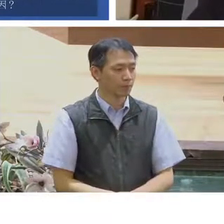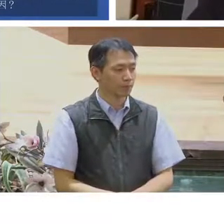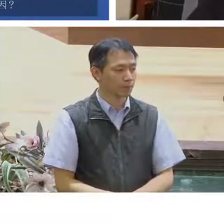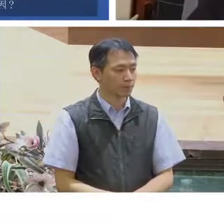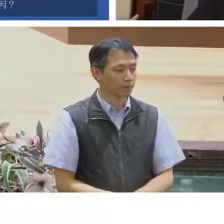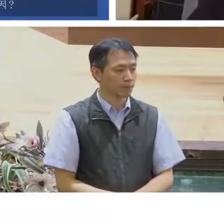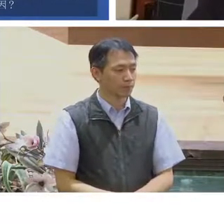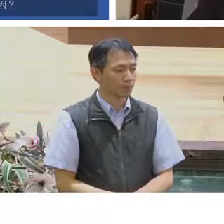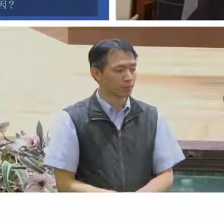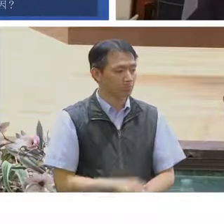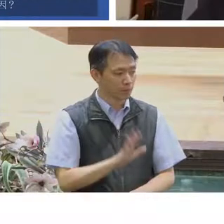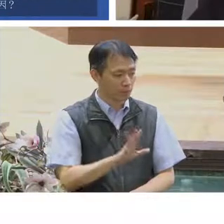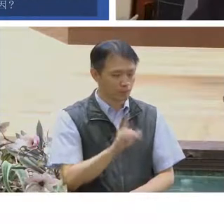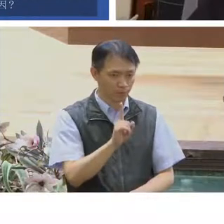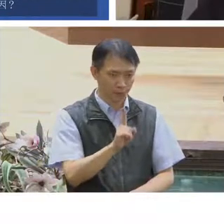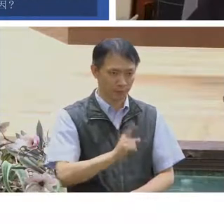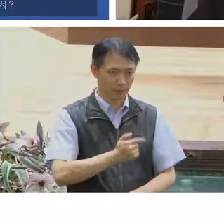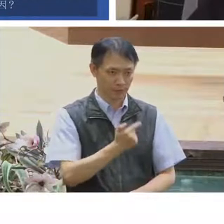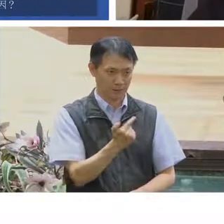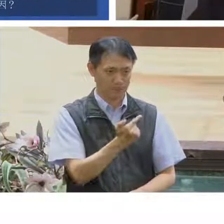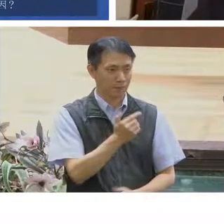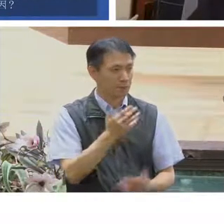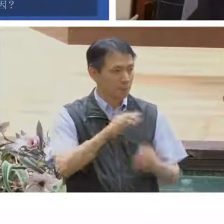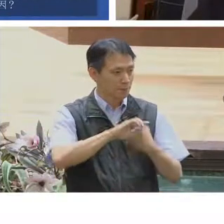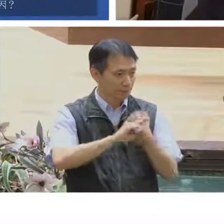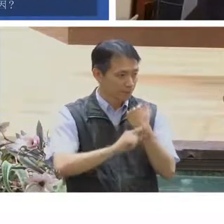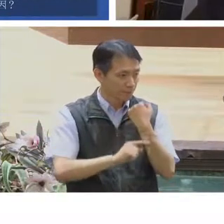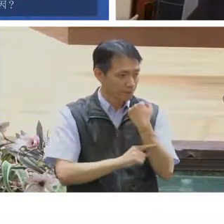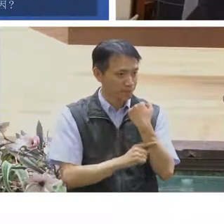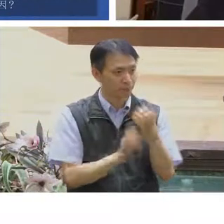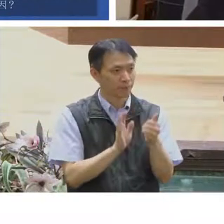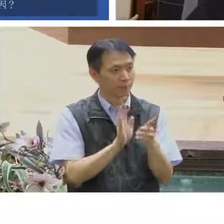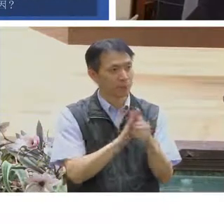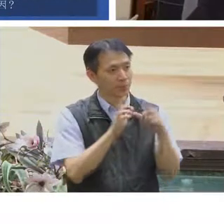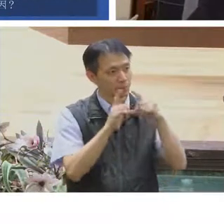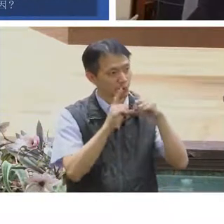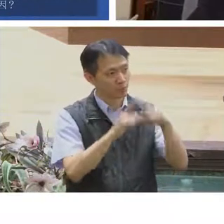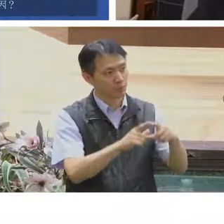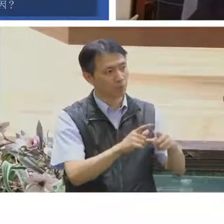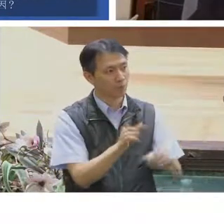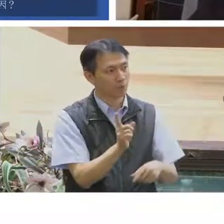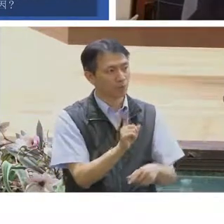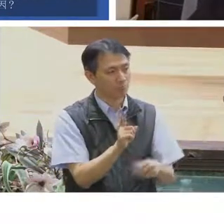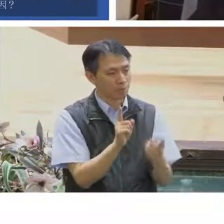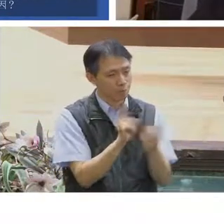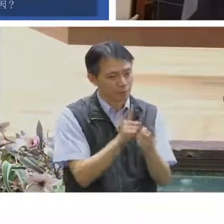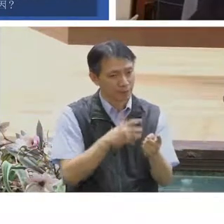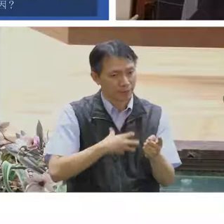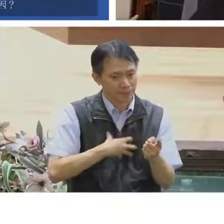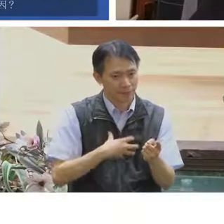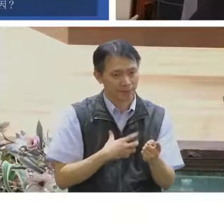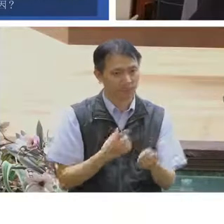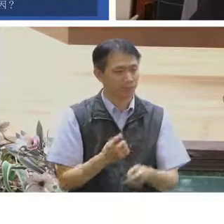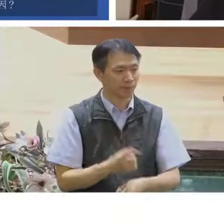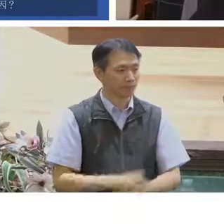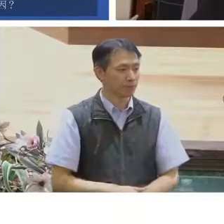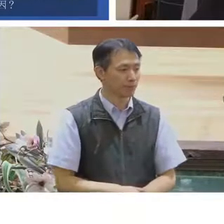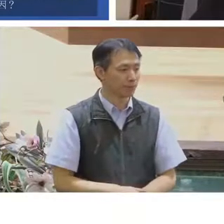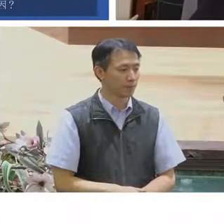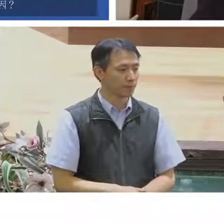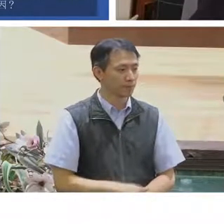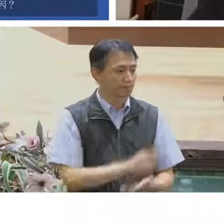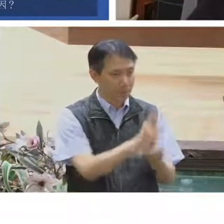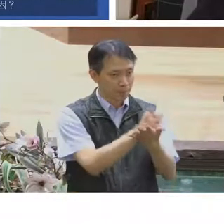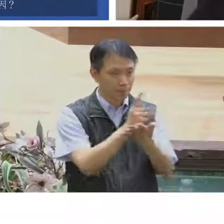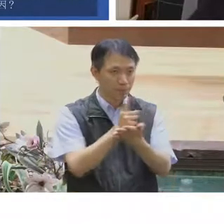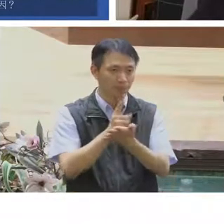你要使用一个适合的方法来回应你所面对的威胁，所以每一个问题都有不同，你在每一